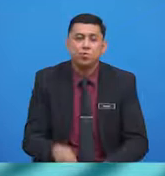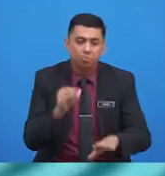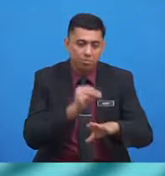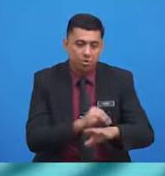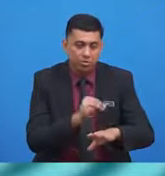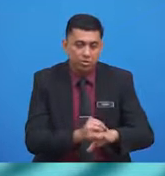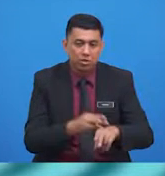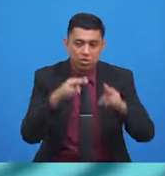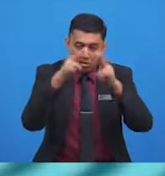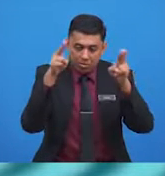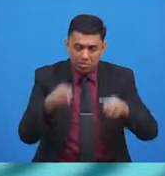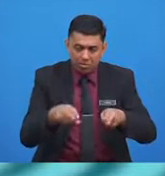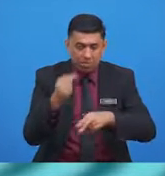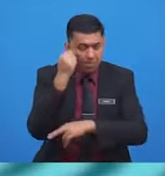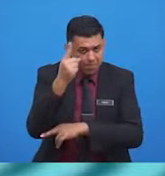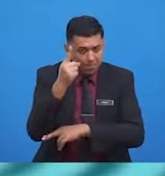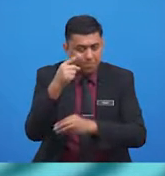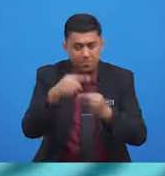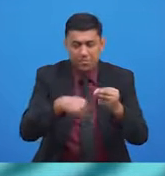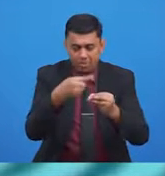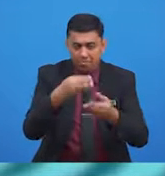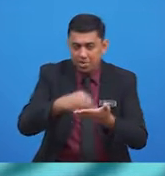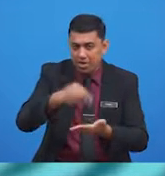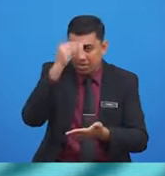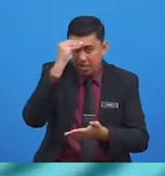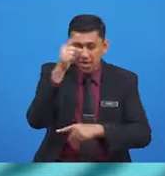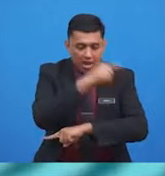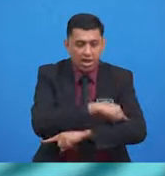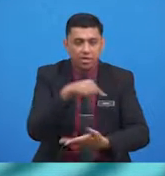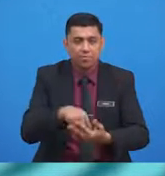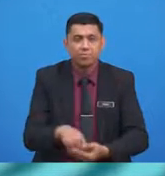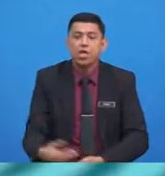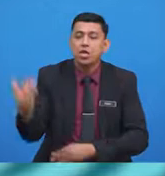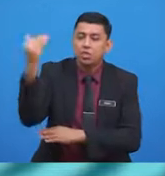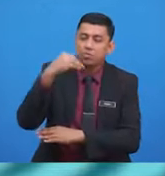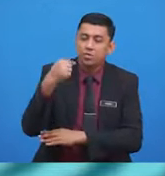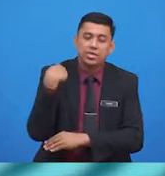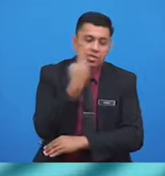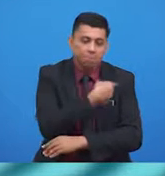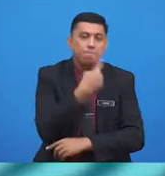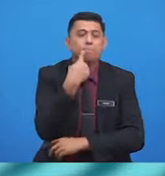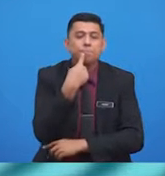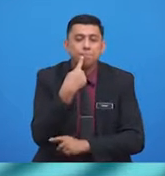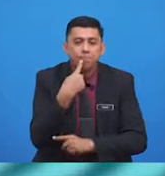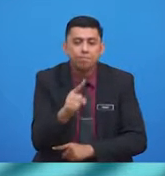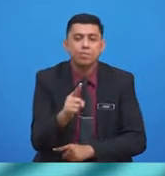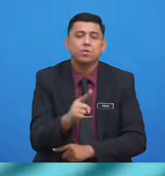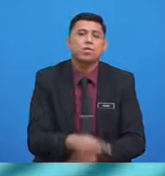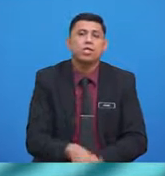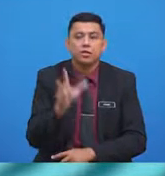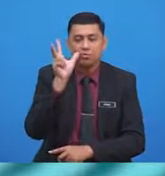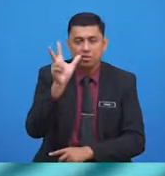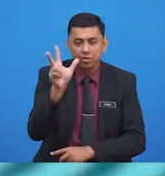untuk menguji pemahaman tentang pembelajaran hari ini. Jom kita menjawab tiga set